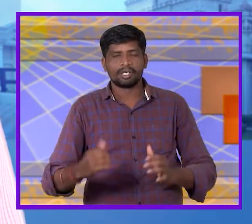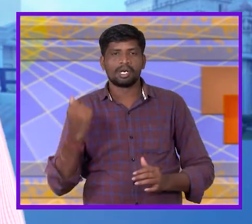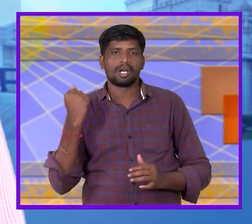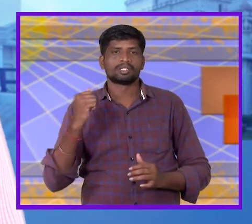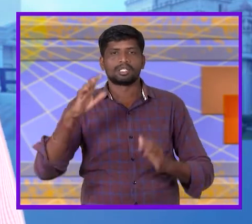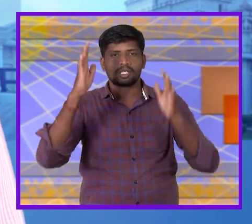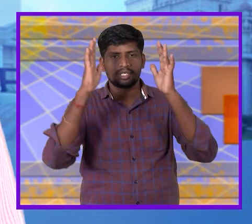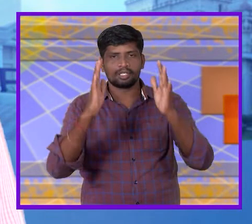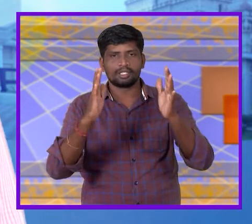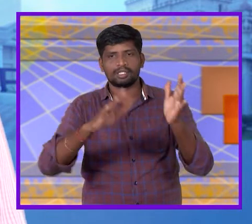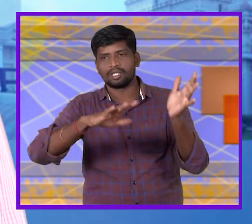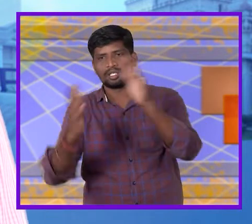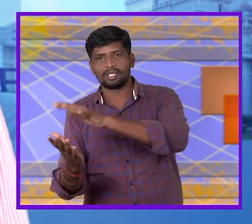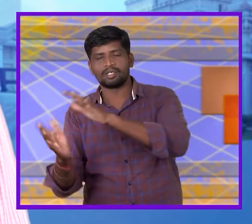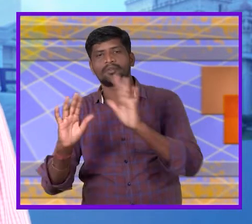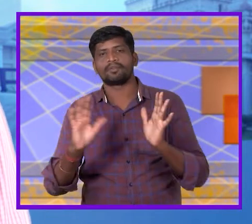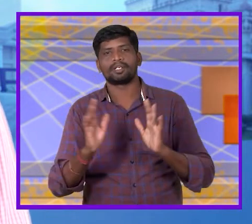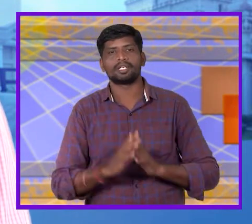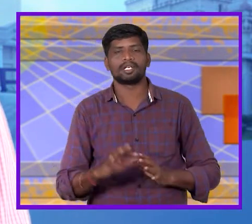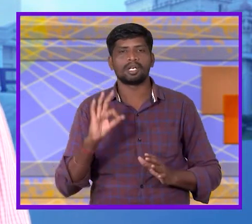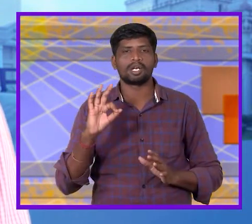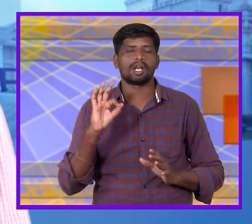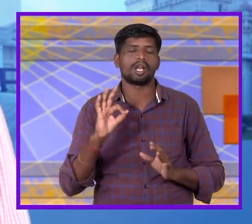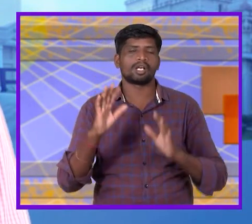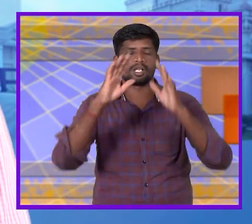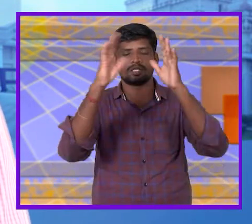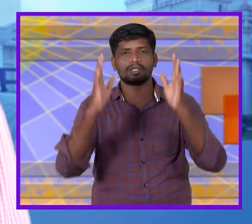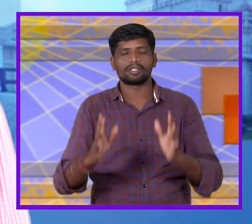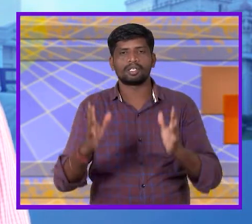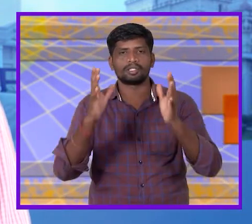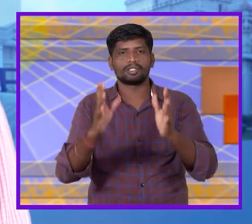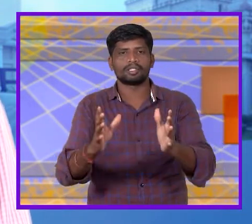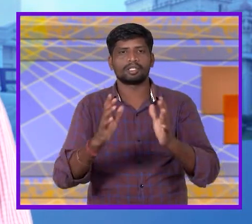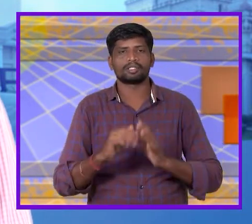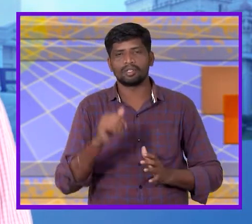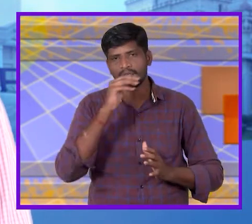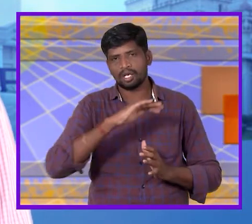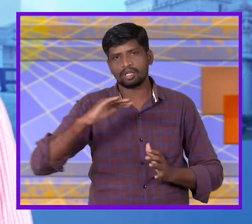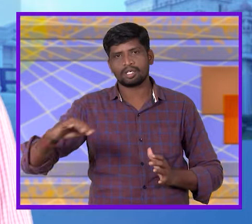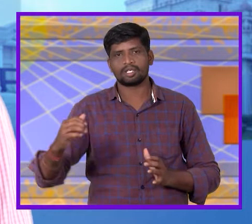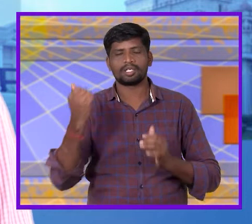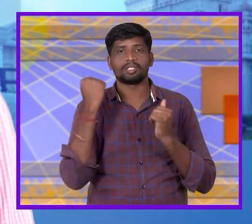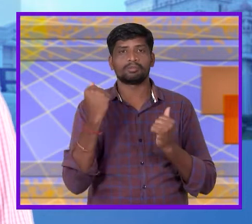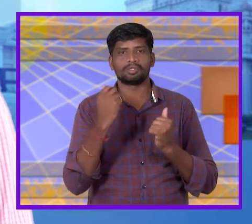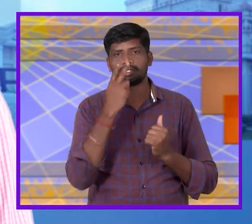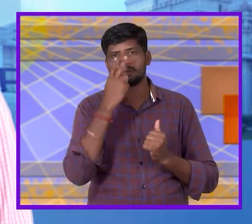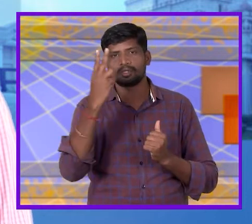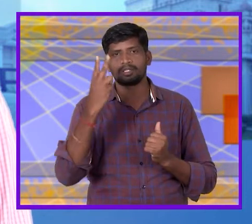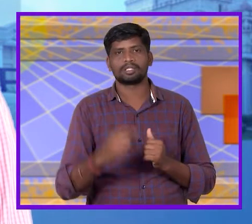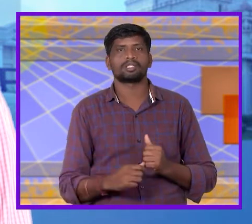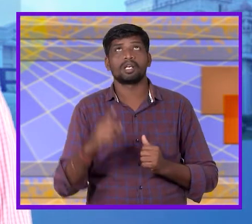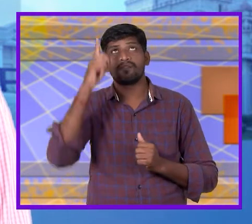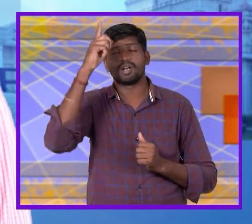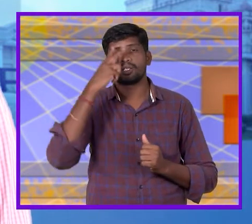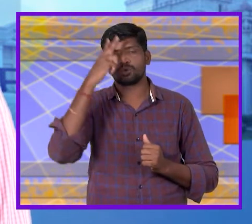ஒரு மிகப்பெரிய கட்டுறுதி மிக்க ஒரு அமைப்பாக நம்முடைய திருவள்ளுவர் சிலை கடல் நடுவே நிமிர்ந்து நின்று வானத்தை